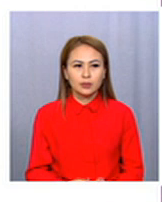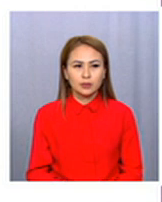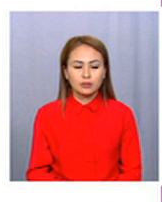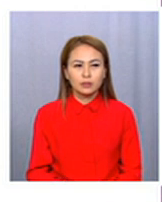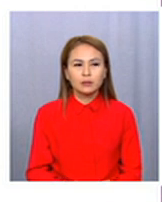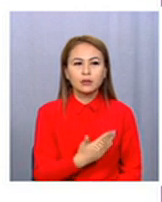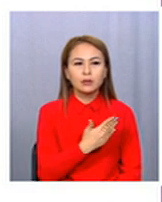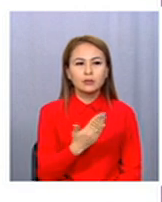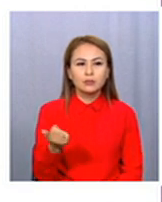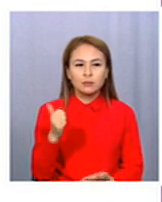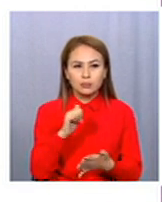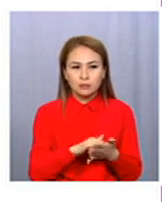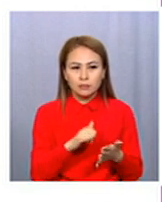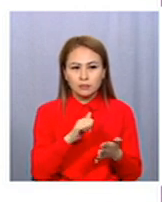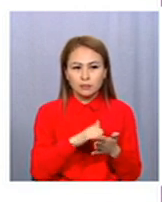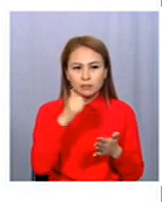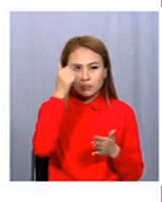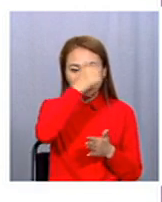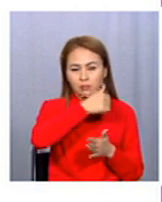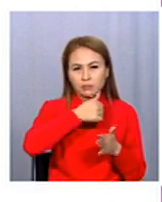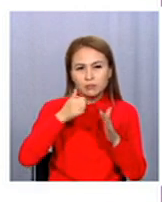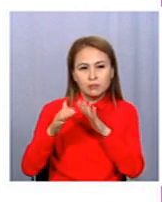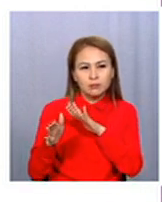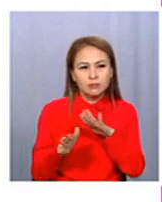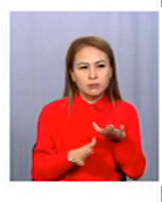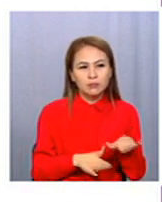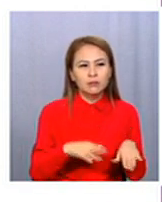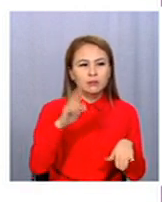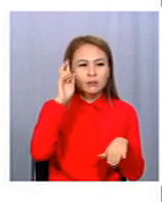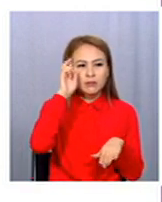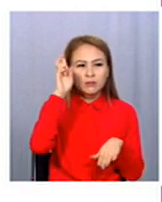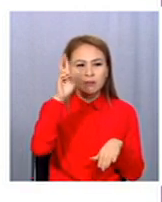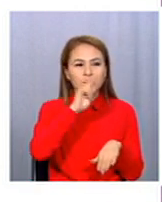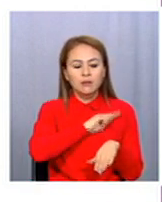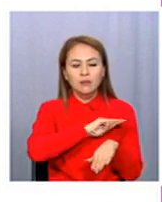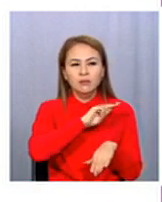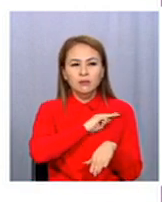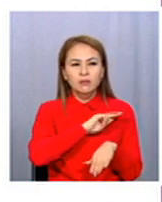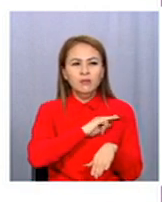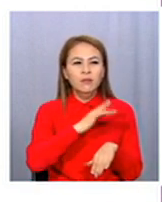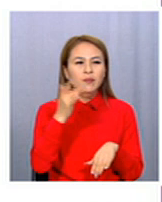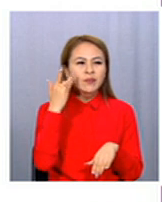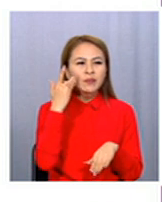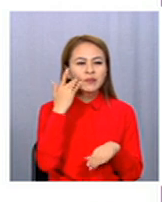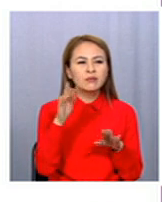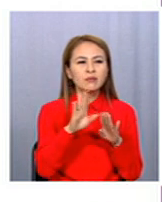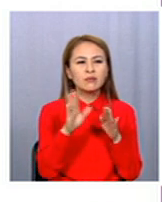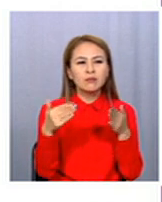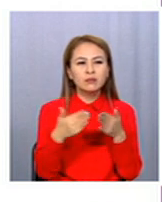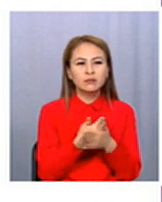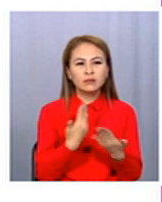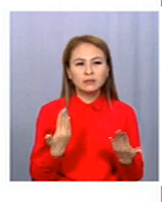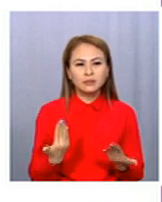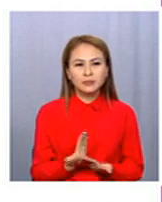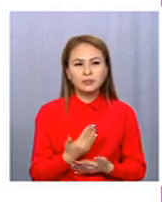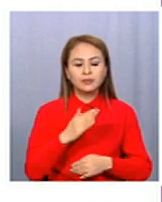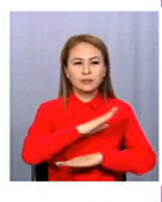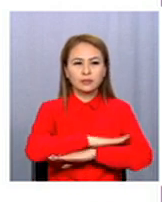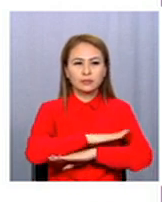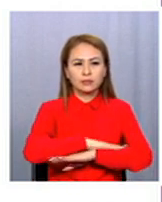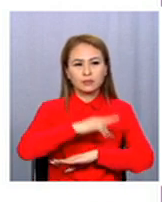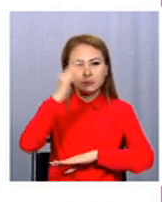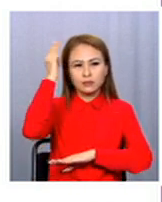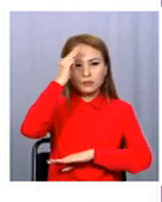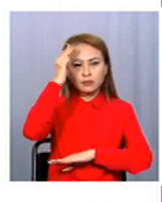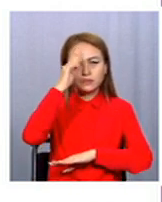емес. Оның себебі жылдар бойы мемлекеттік қызметте істеп, жаңа өмірдің